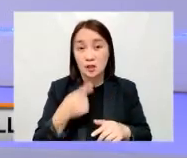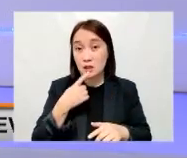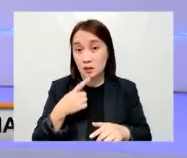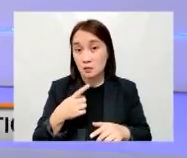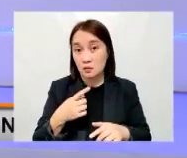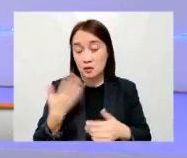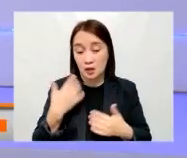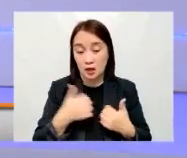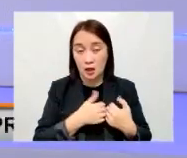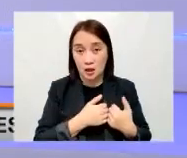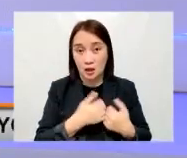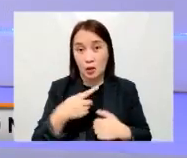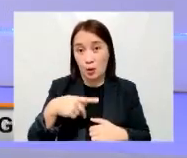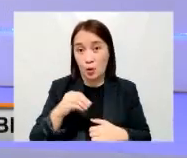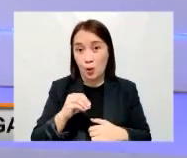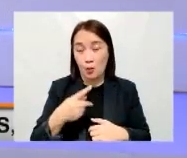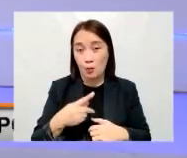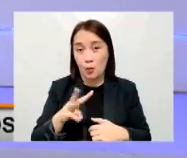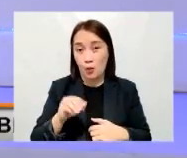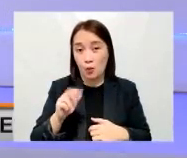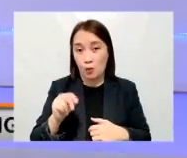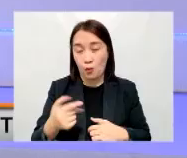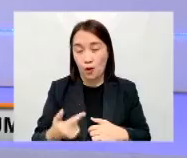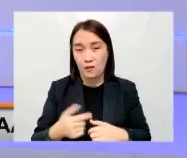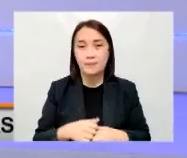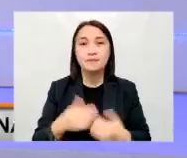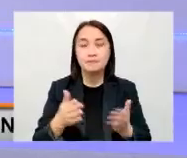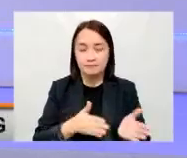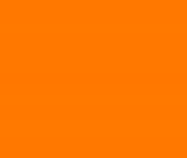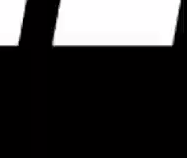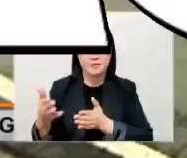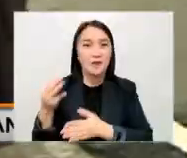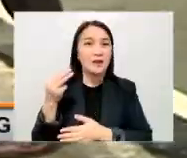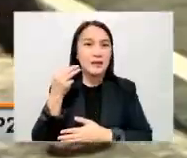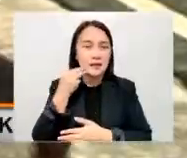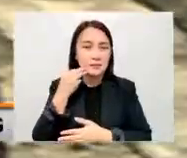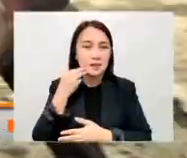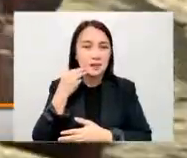ang kanilang anak na si Malia. Nasa frontline ng balitang yan, si MJ Marfori.